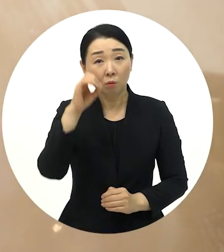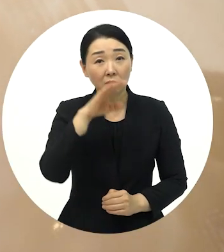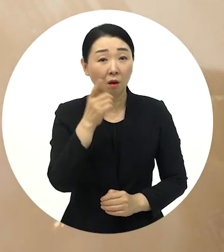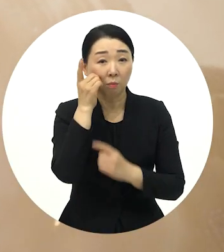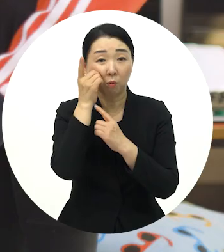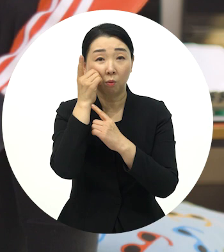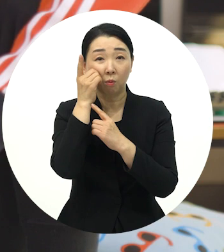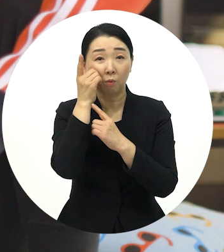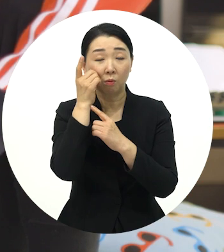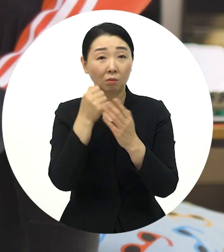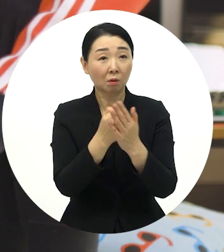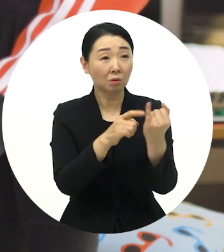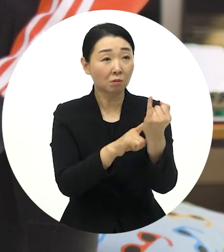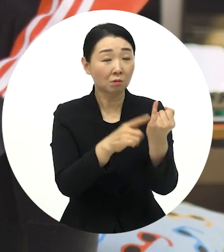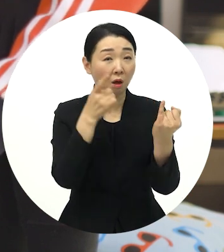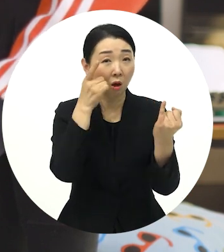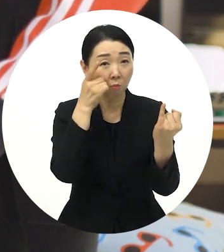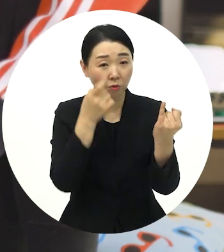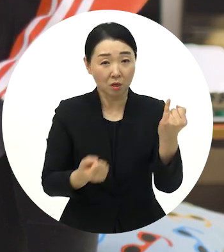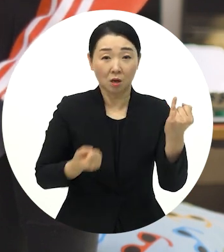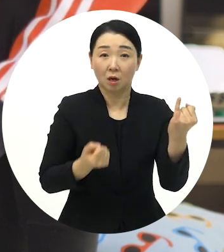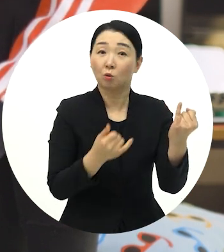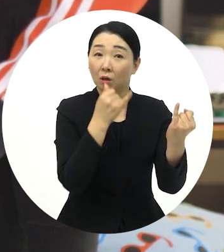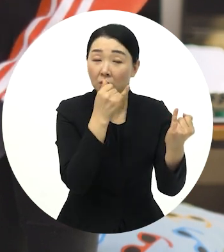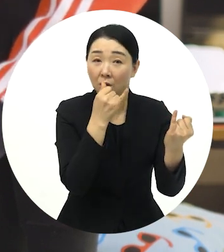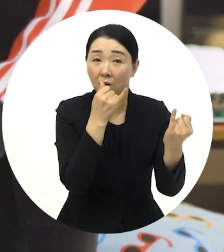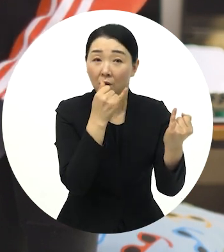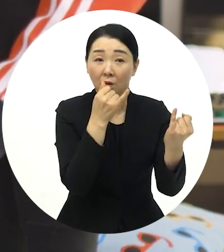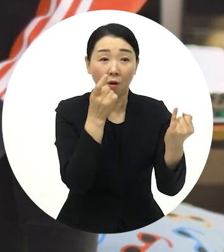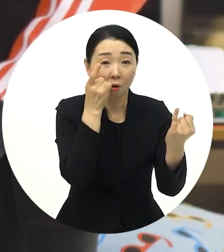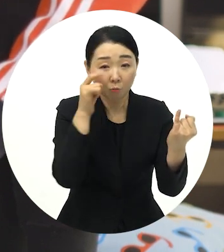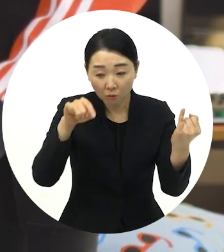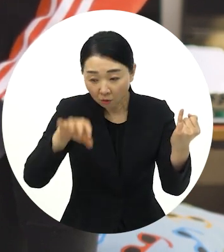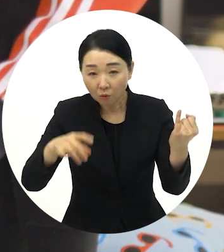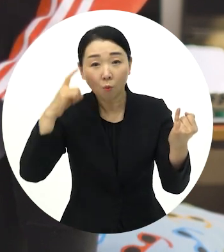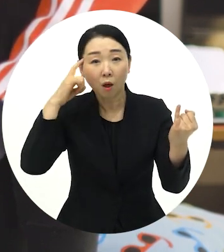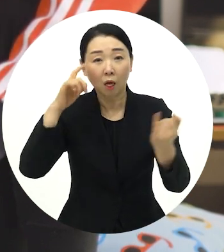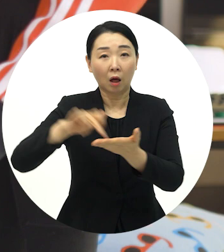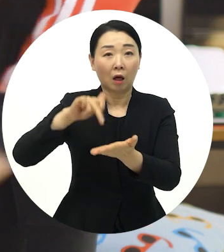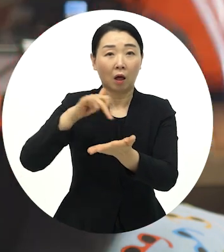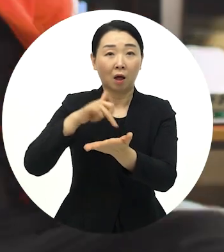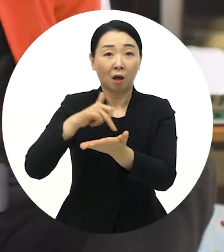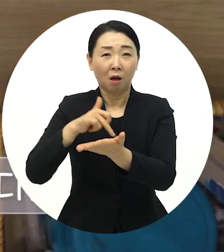뭐긴 그냥 폰이지. 그러니까. 진이는 폰을 지 목숨처럼 들고 다니는데 진이 폰이 왜 여기 있어?